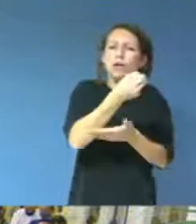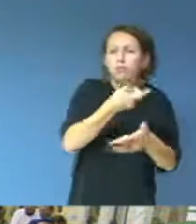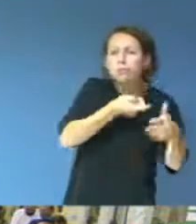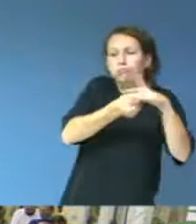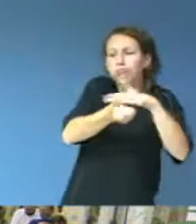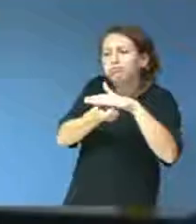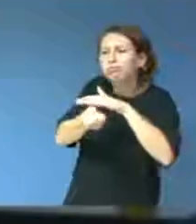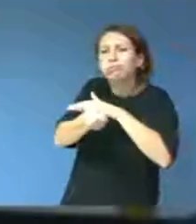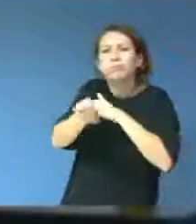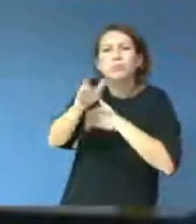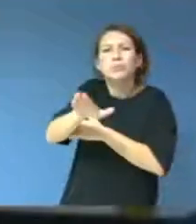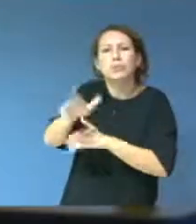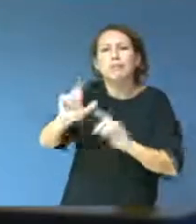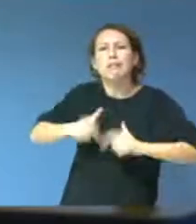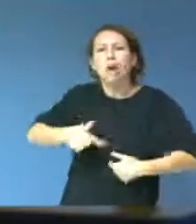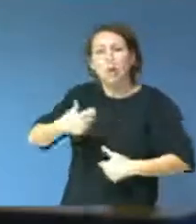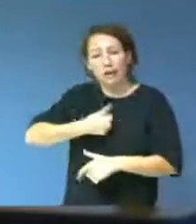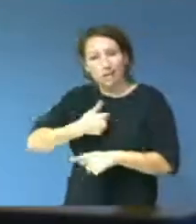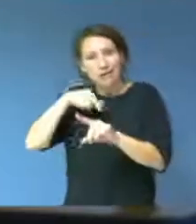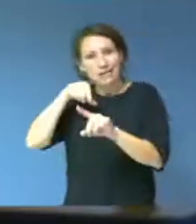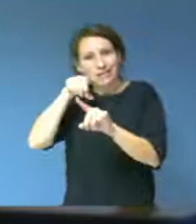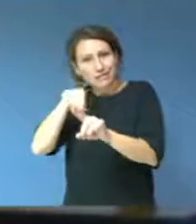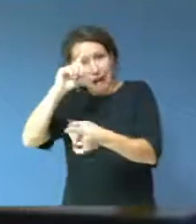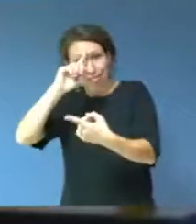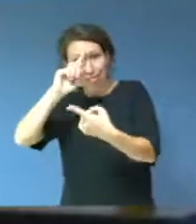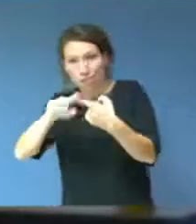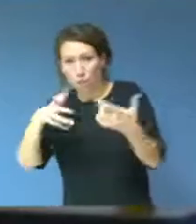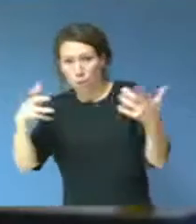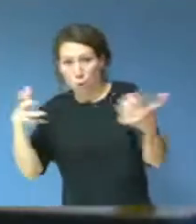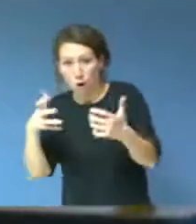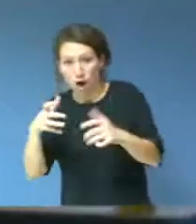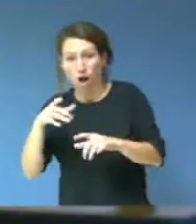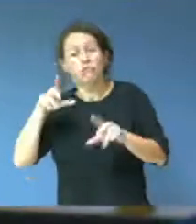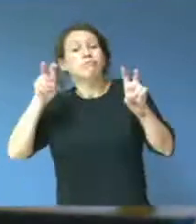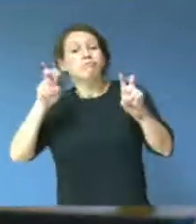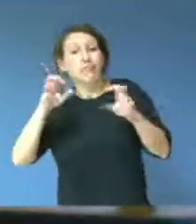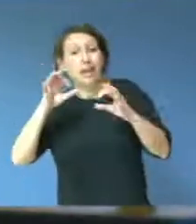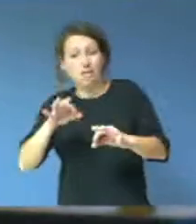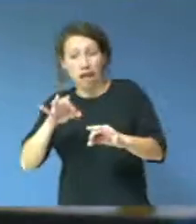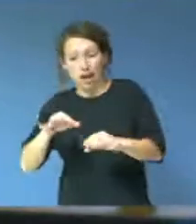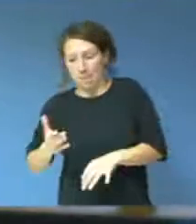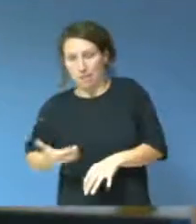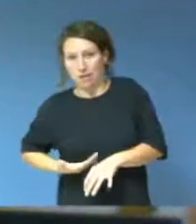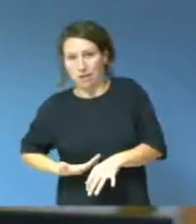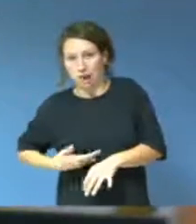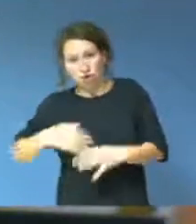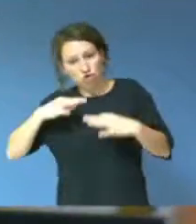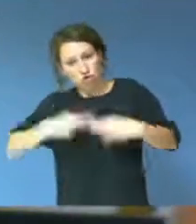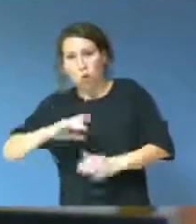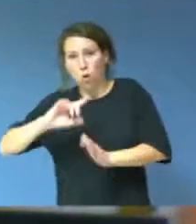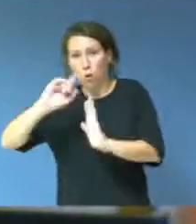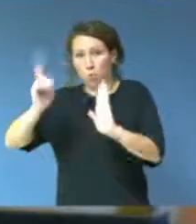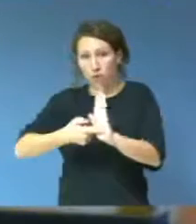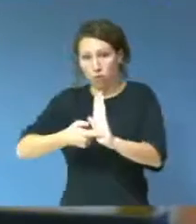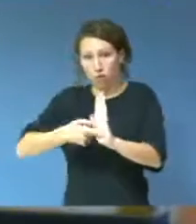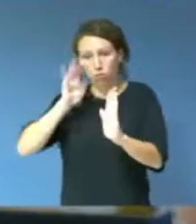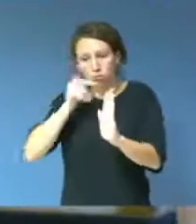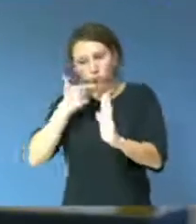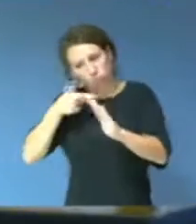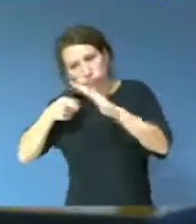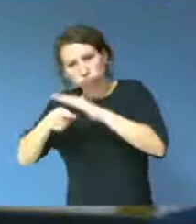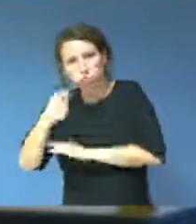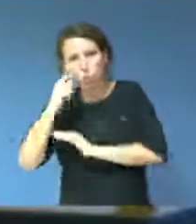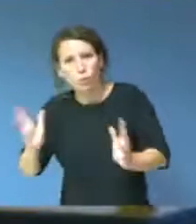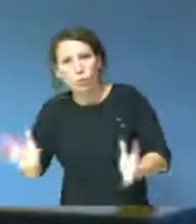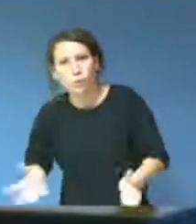écoles privées, concerne bien la scolarisation obligatoire des enfants de maternelle. Donc c'est obligatoire et